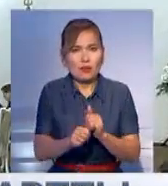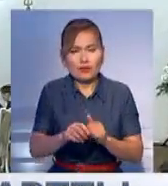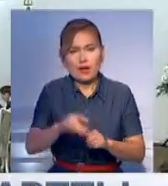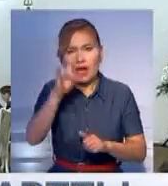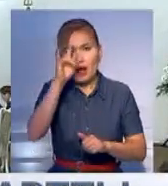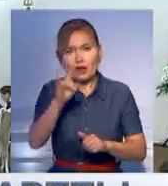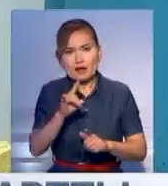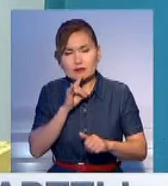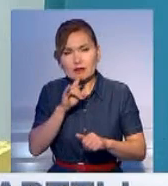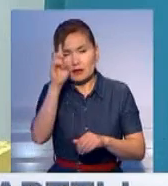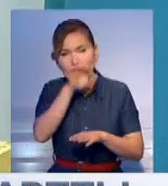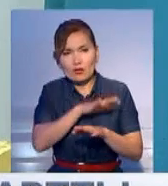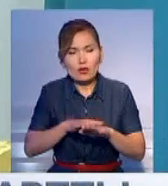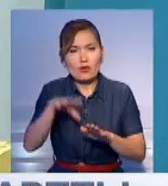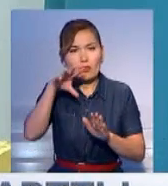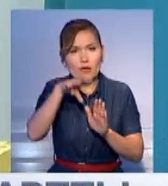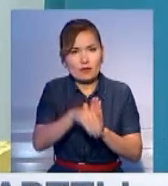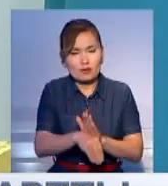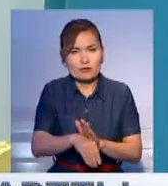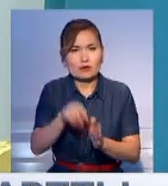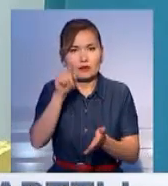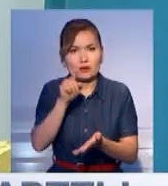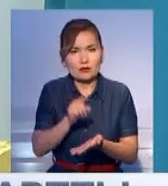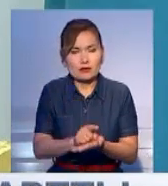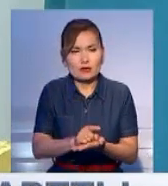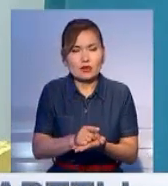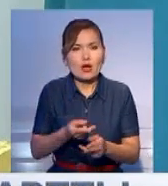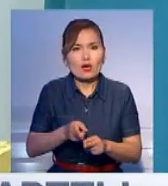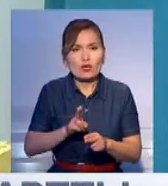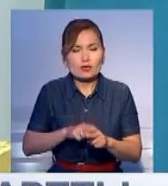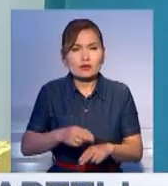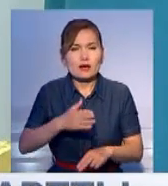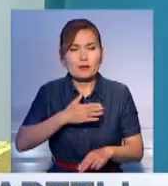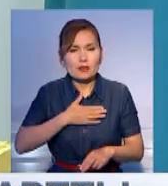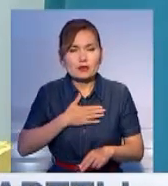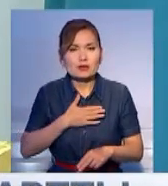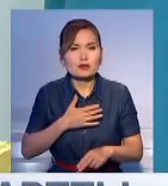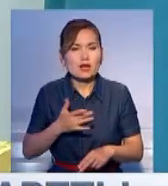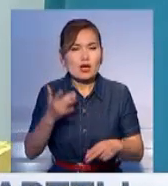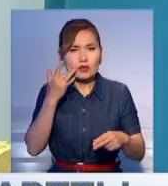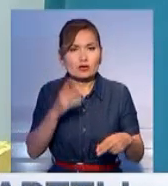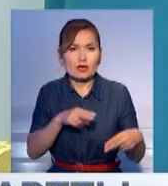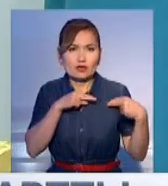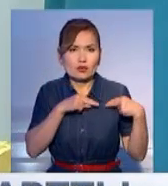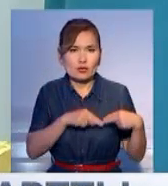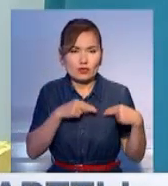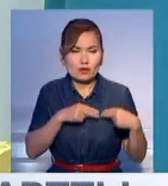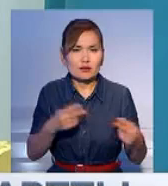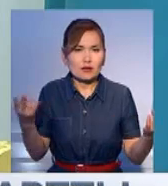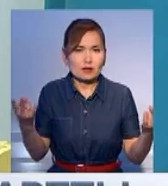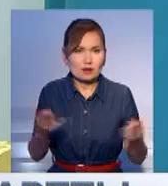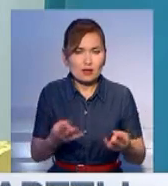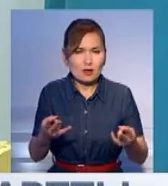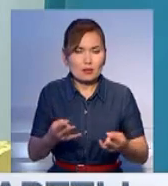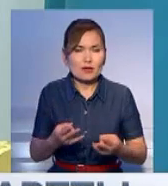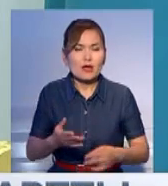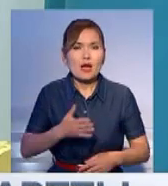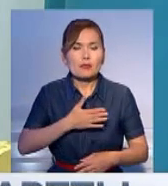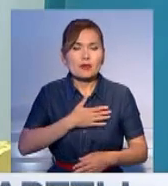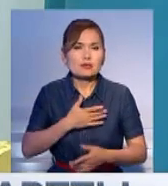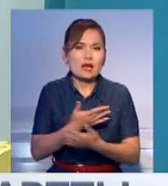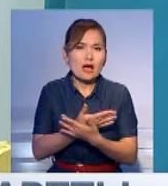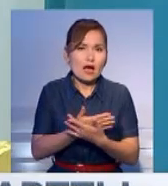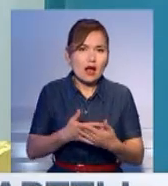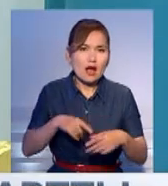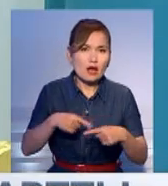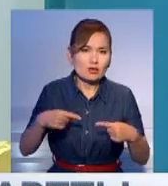қатарлы 30 елдің арасына ену. Ол үшін өте көп жұмыс жасауымыз керек. Неше түрлі біз